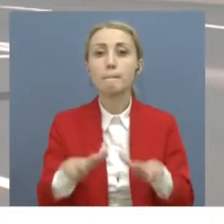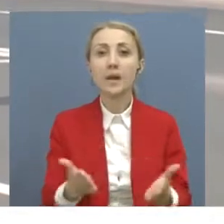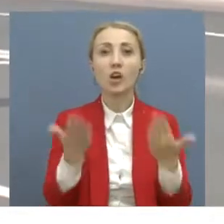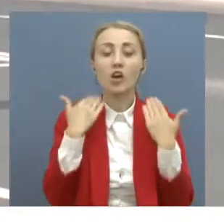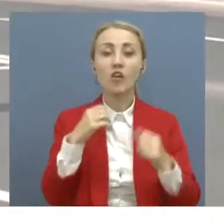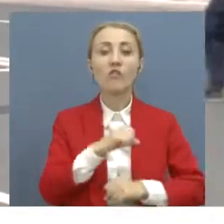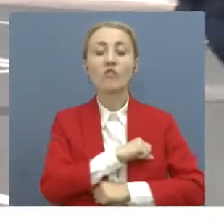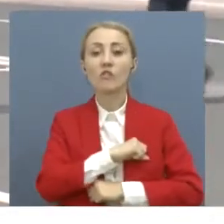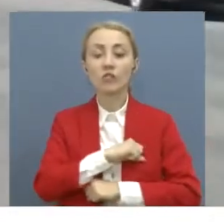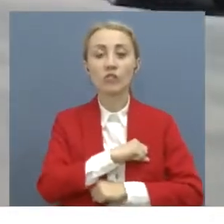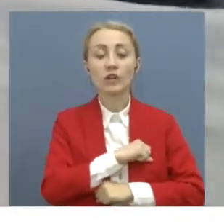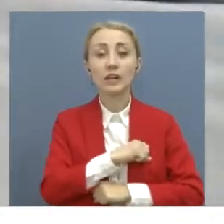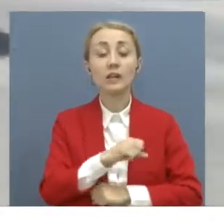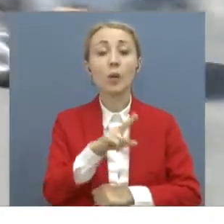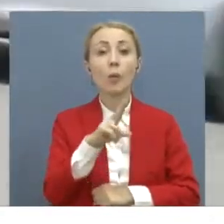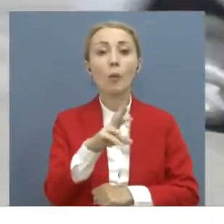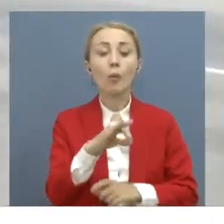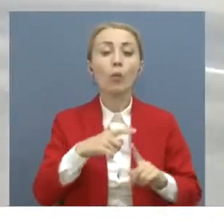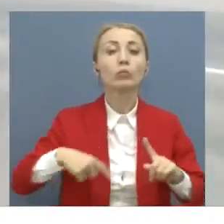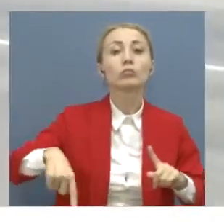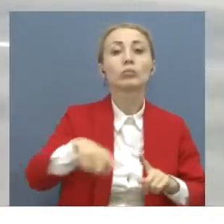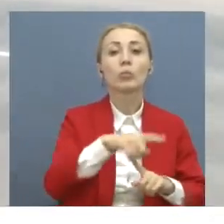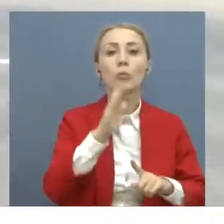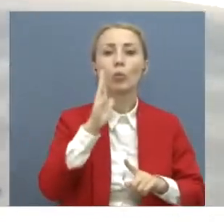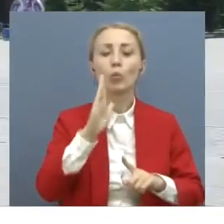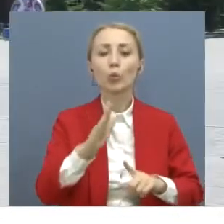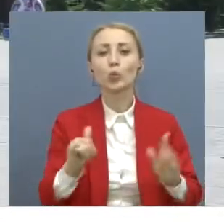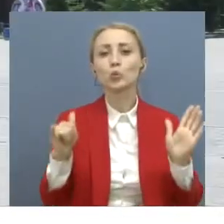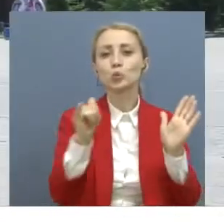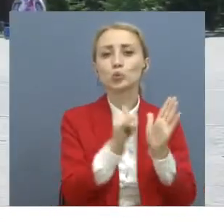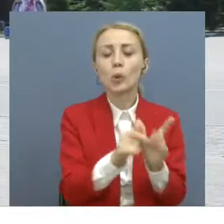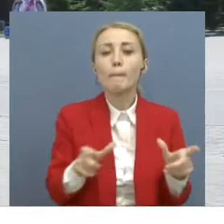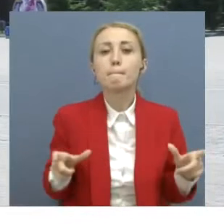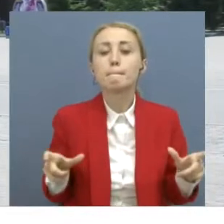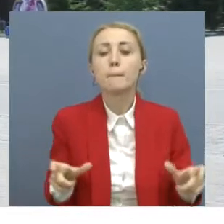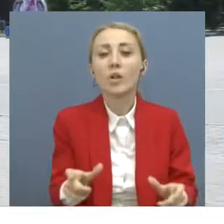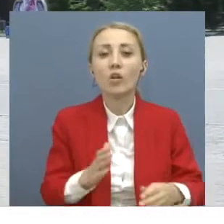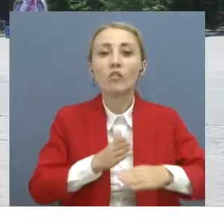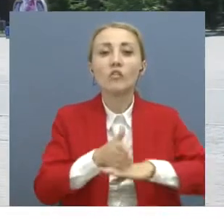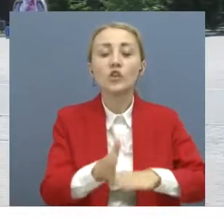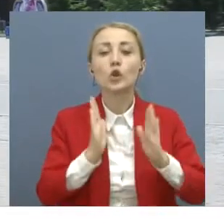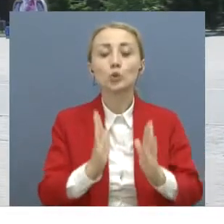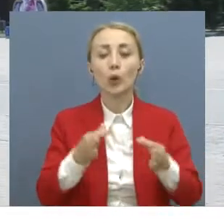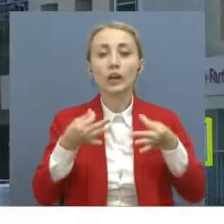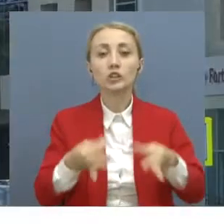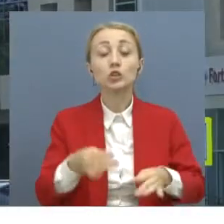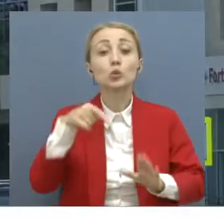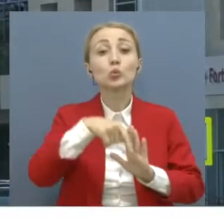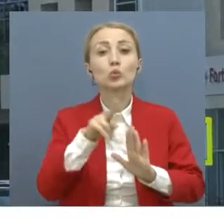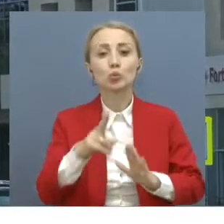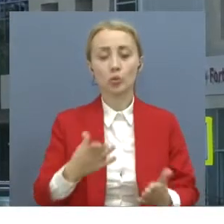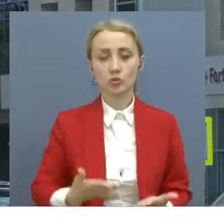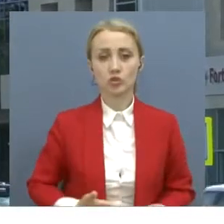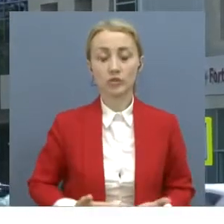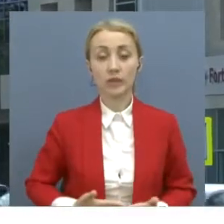шығуға болады. Сонымен бірге 22-шы маусымға дейін қоғамдық көлік өз жұмысын тоқтатады. Жеке автокөліктер тек кешкі 9-ға дейін жүруге